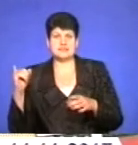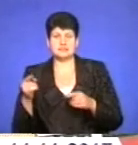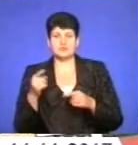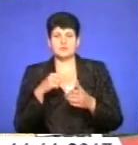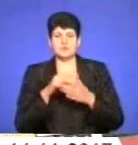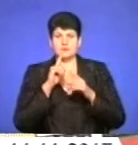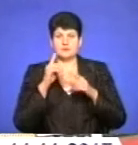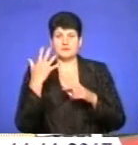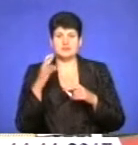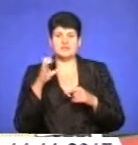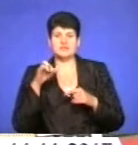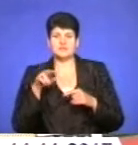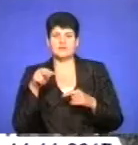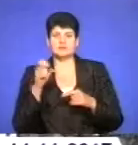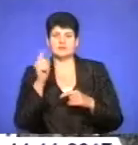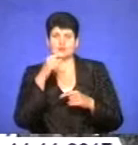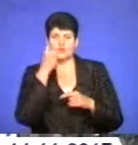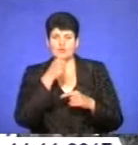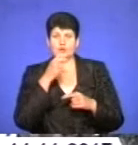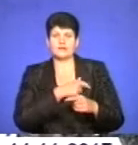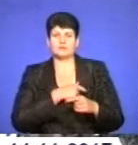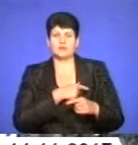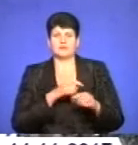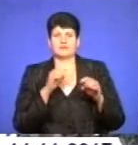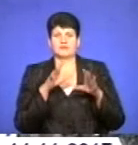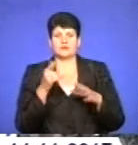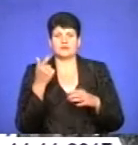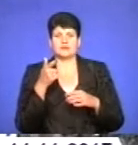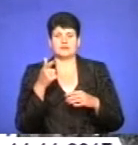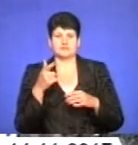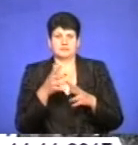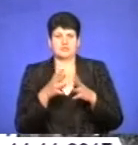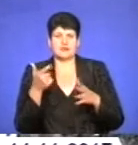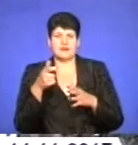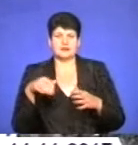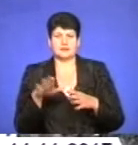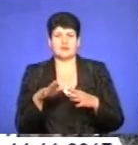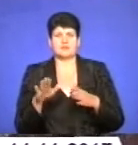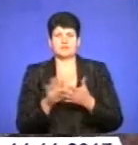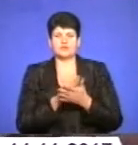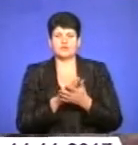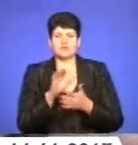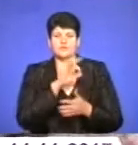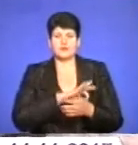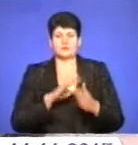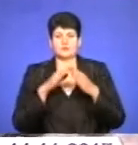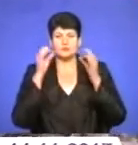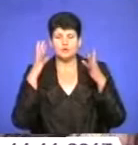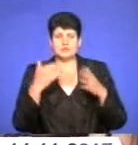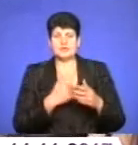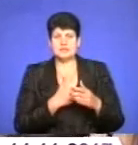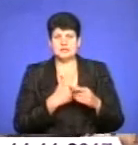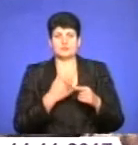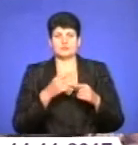від 5 січня 2011 року депутати віддали більше гектара в безкоштовне користування Палацу культури. Ініціатором будівництва на